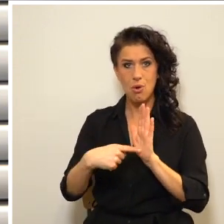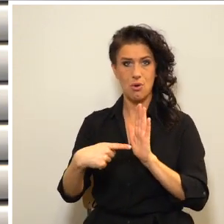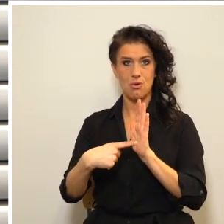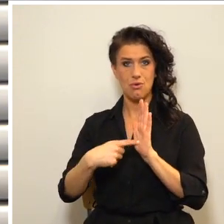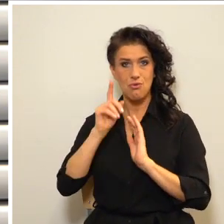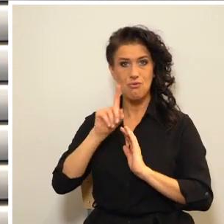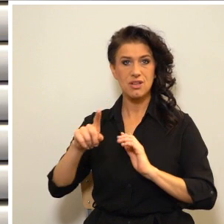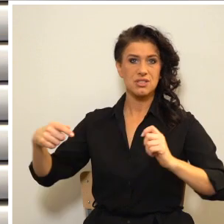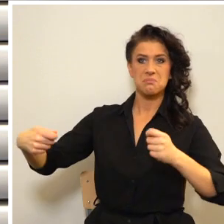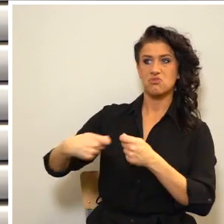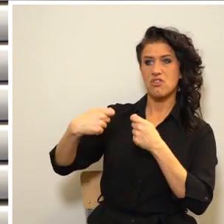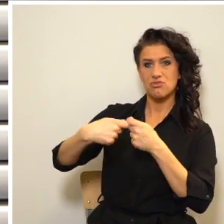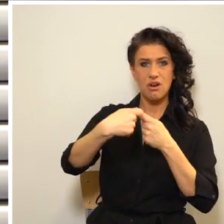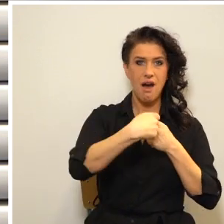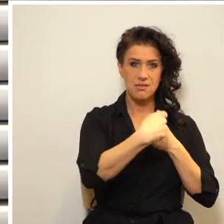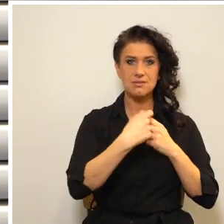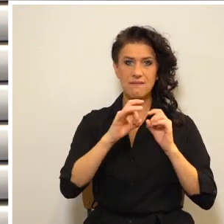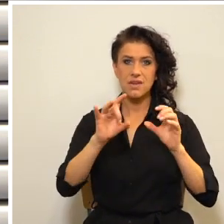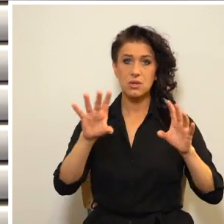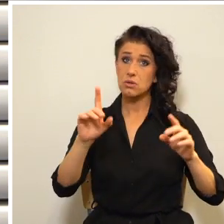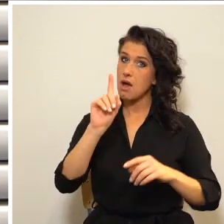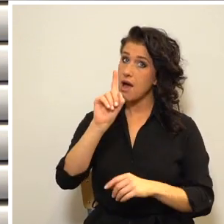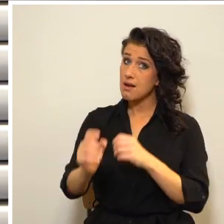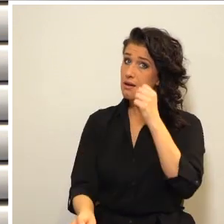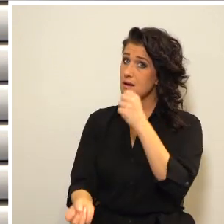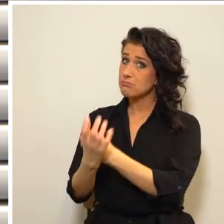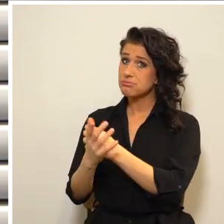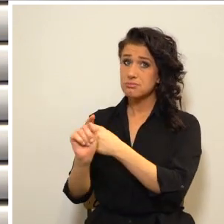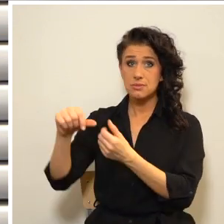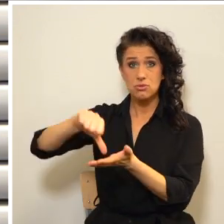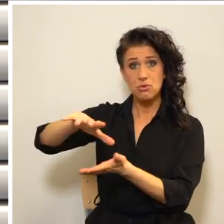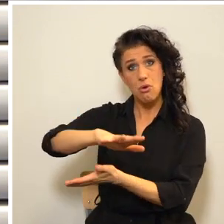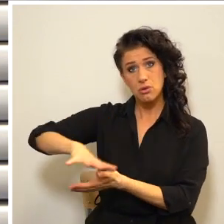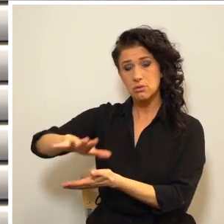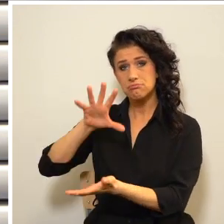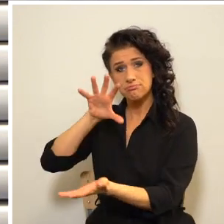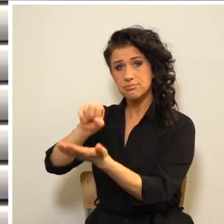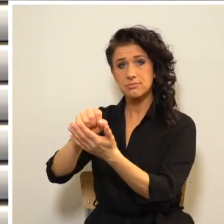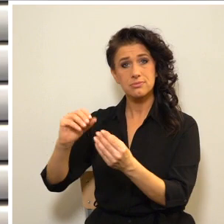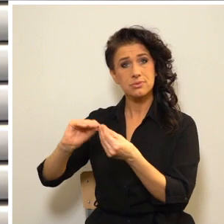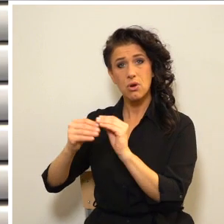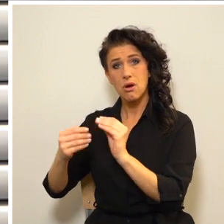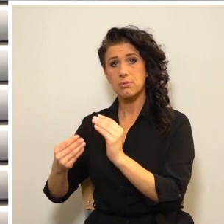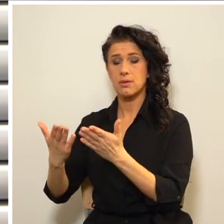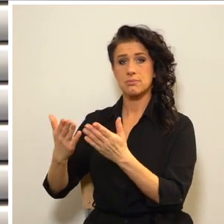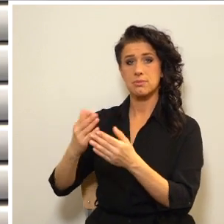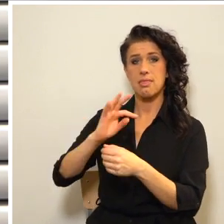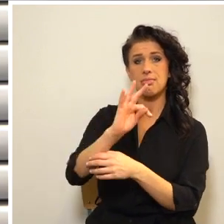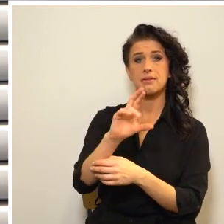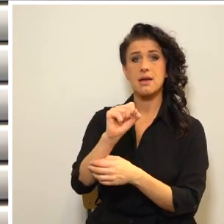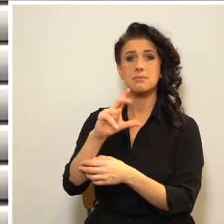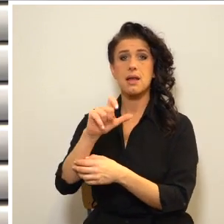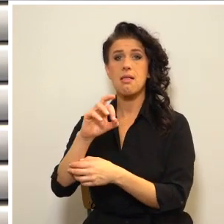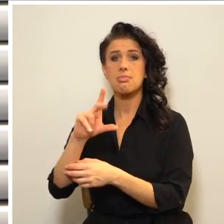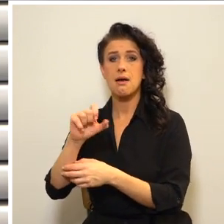powinien przeszkadzać okazało się że środowiska zajmujące się tymi problemami to mam na myśli transplantologii